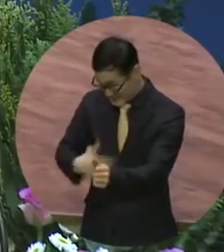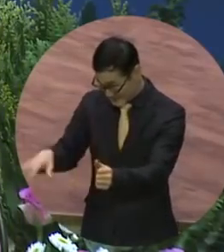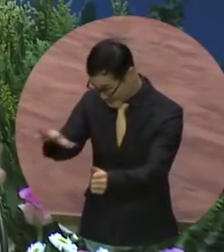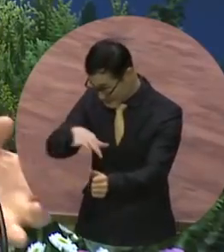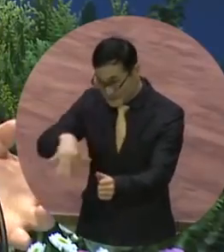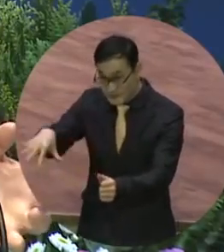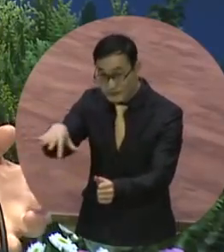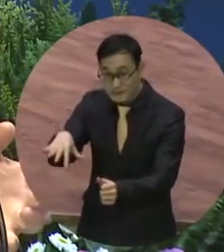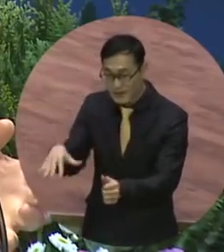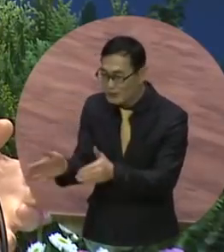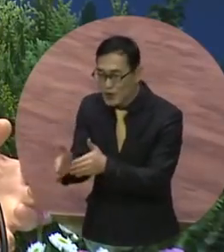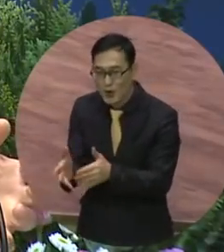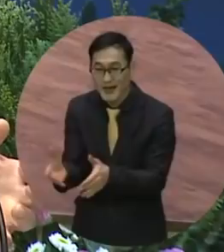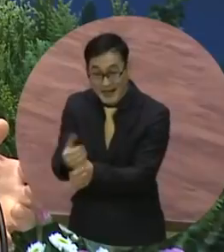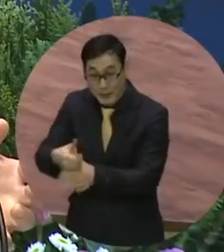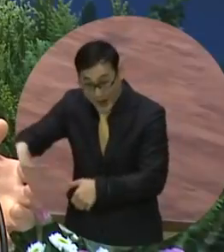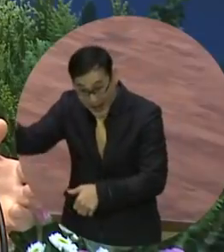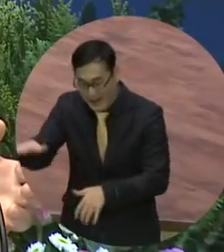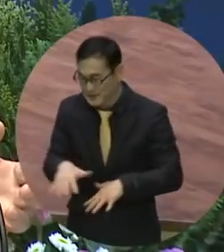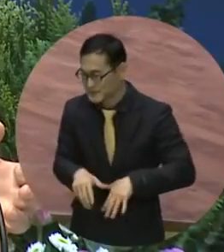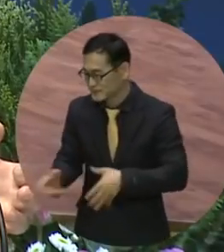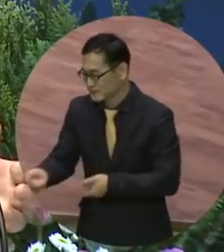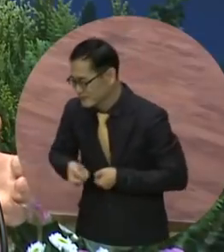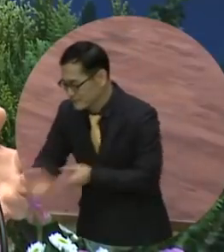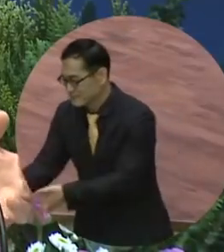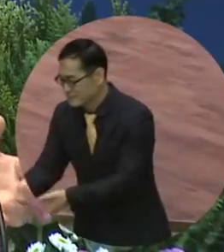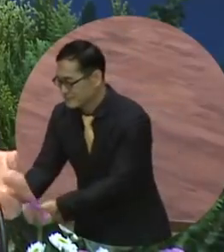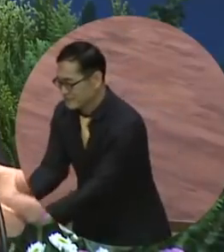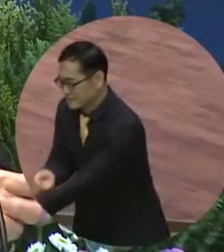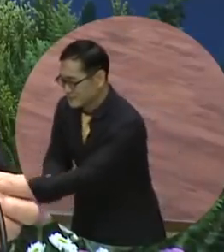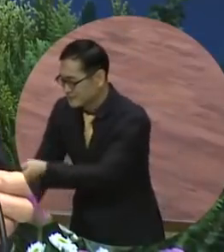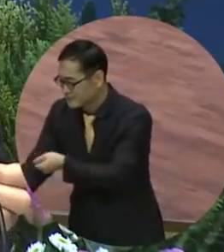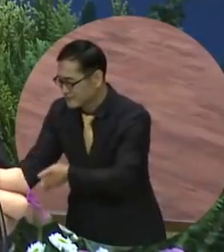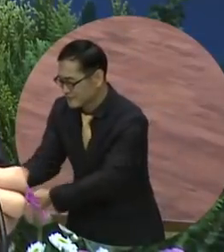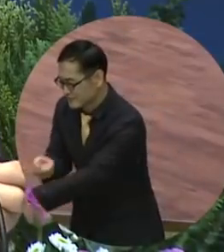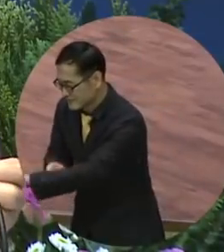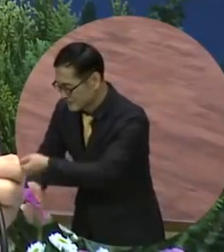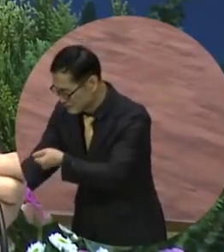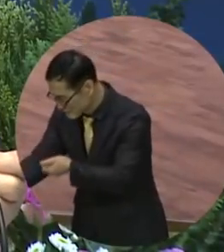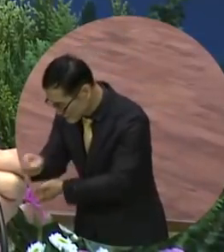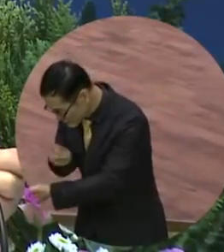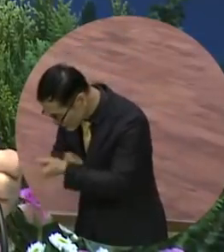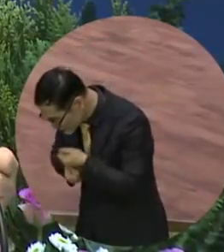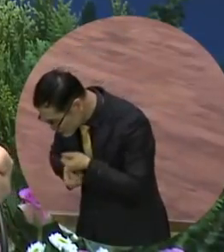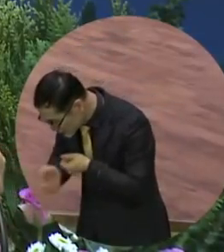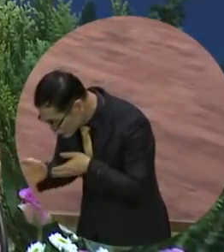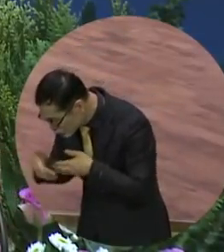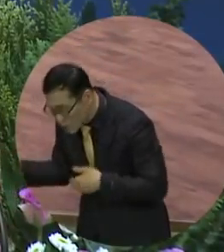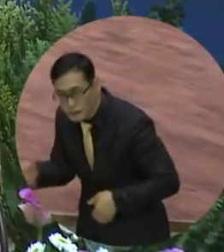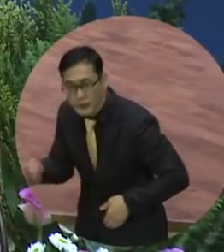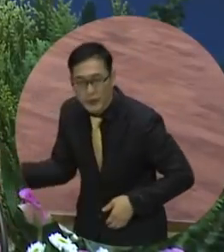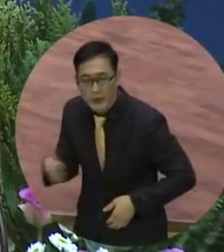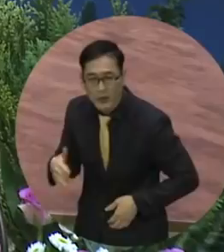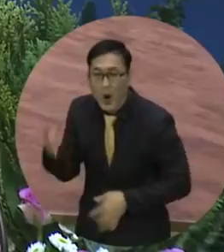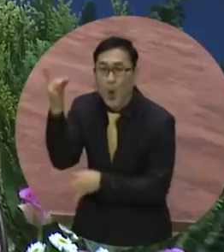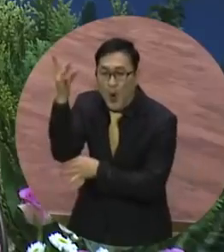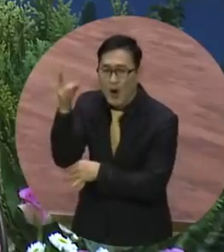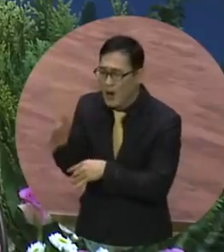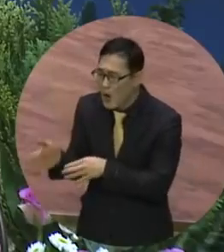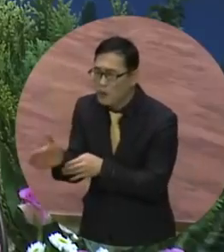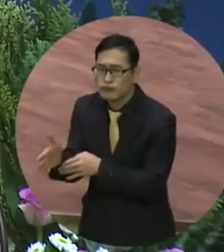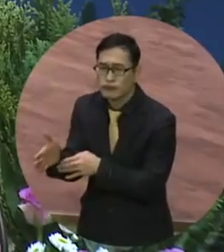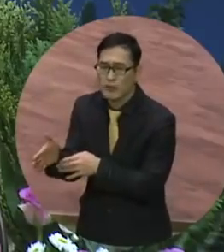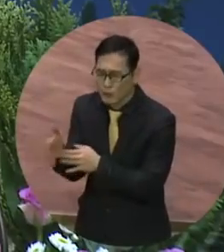아무것도 잡지 못했어요. 이 전문가들입니다. 이 고기 잡는 어부 직업이 그거였어.